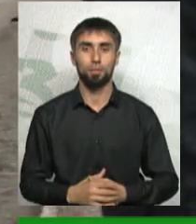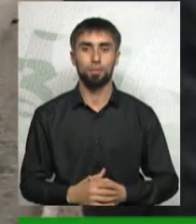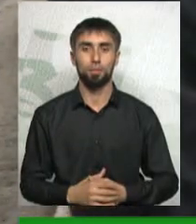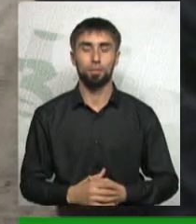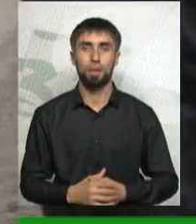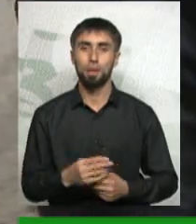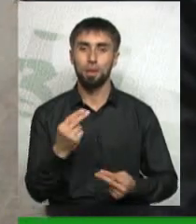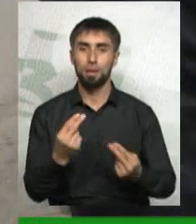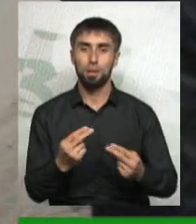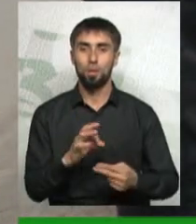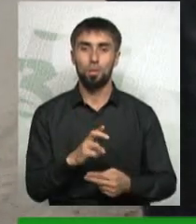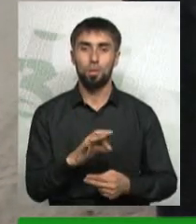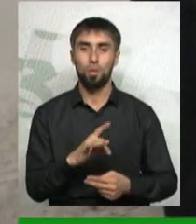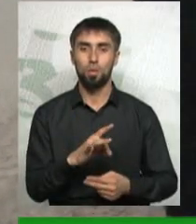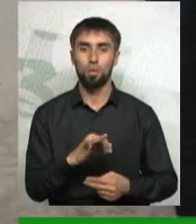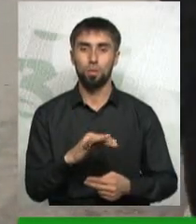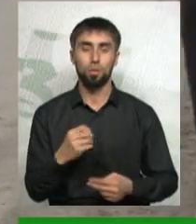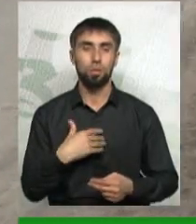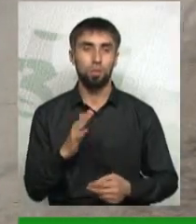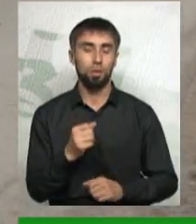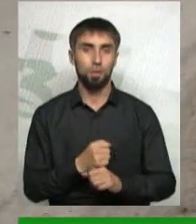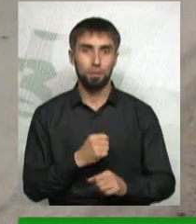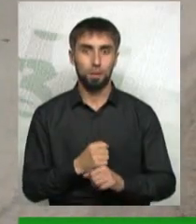в игровом оборудовании мы будем